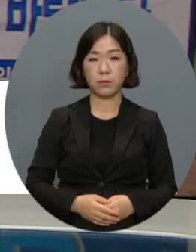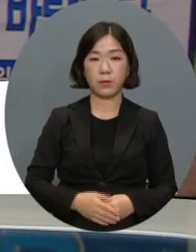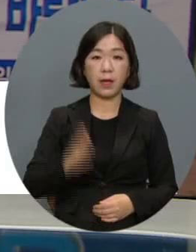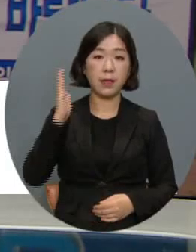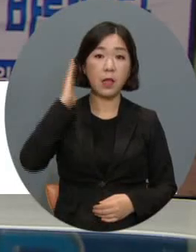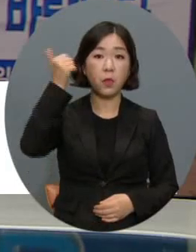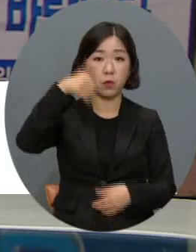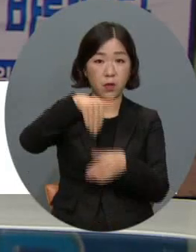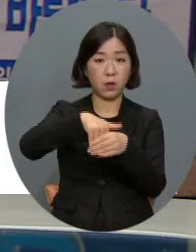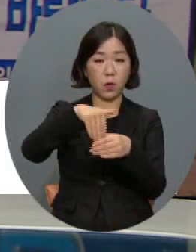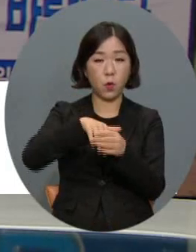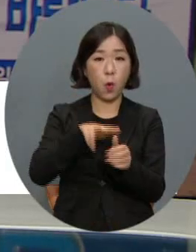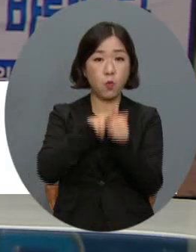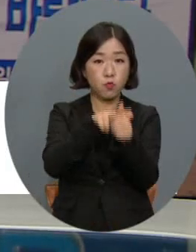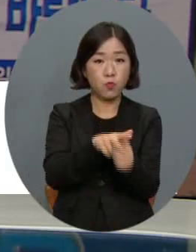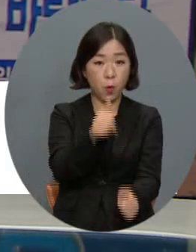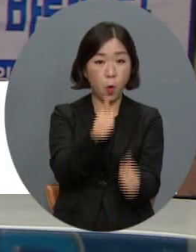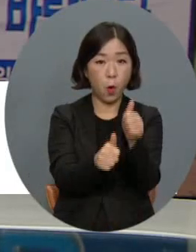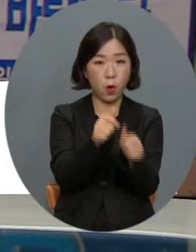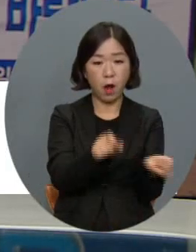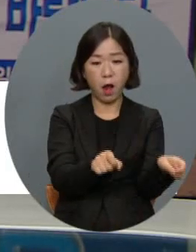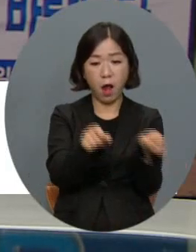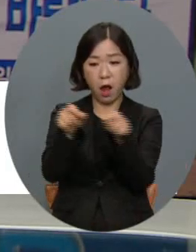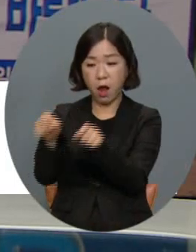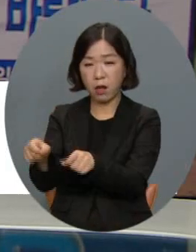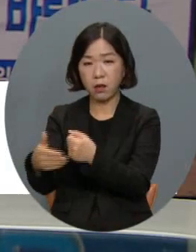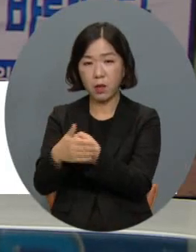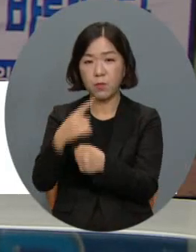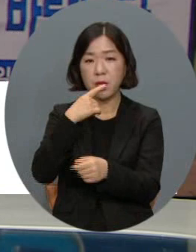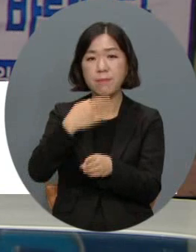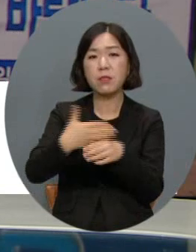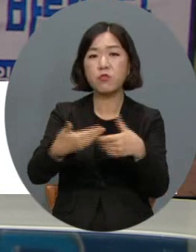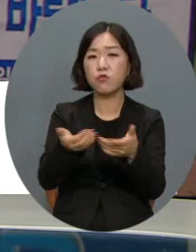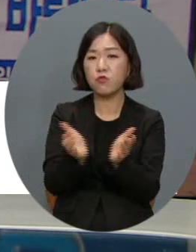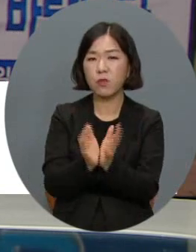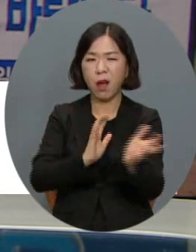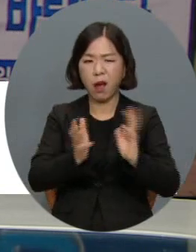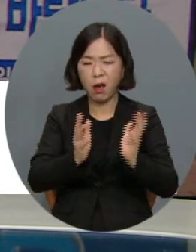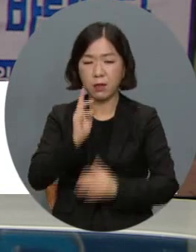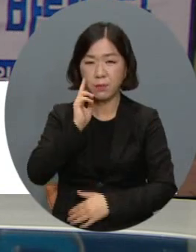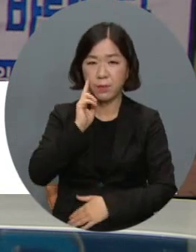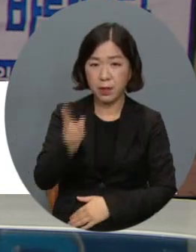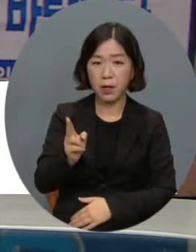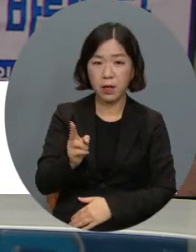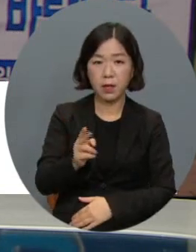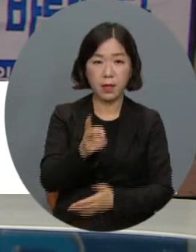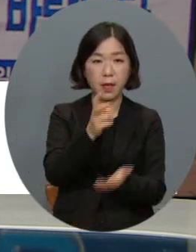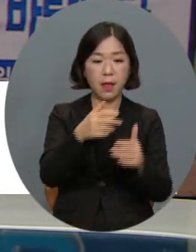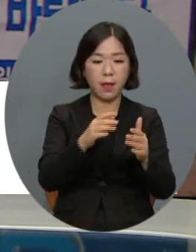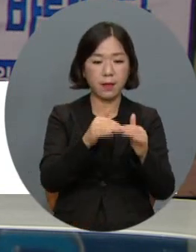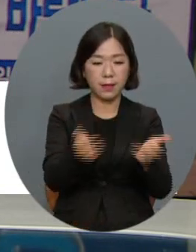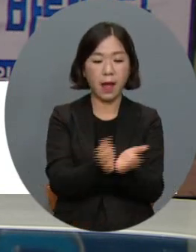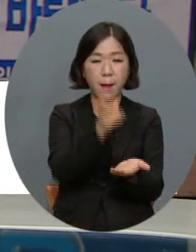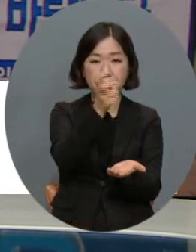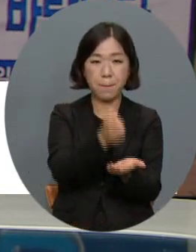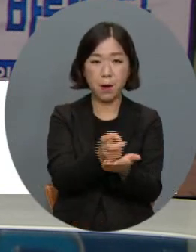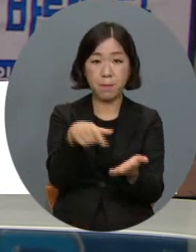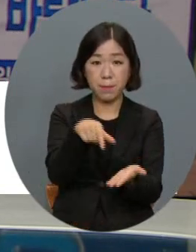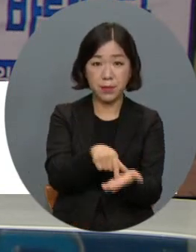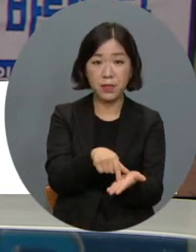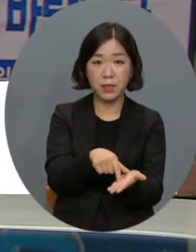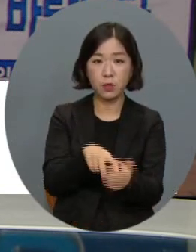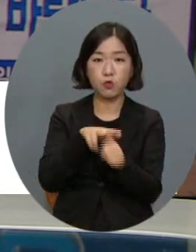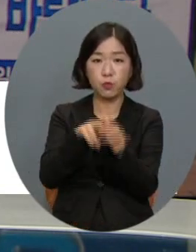대선 후보 경선 연기론을 놓고 민주당의 논쟁이 격화되고 있습니다. 당원 당규에 명시된 후보 선출